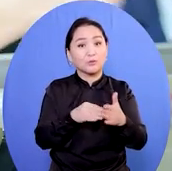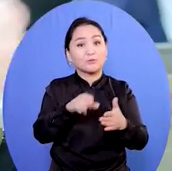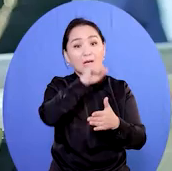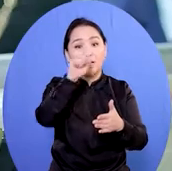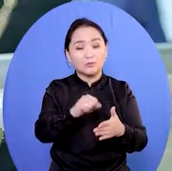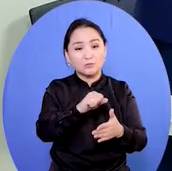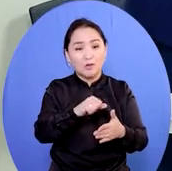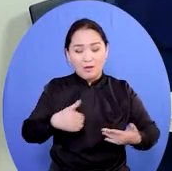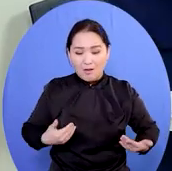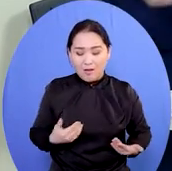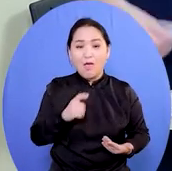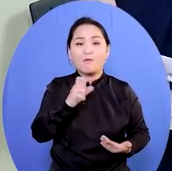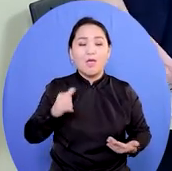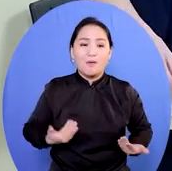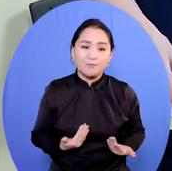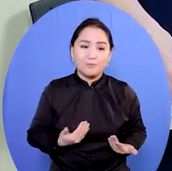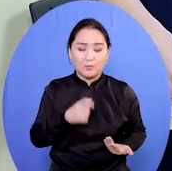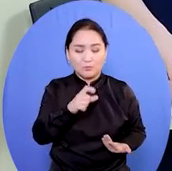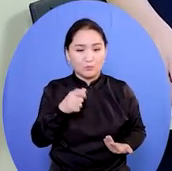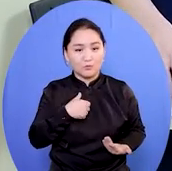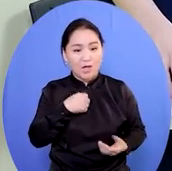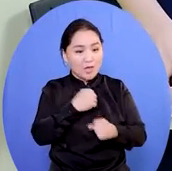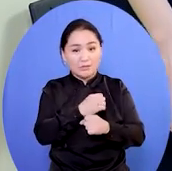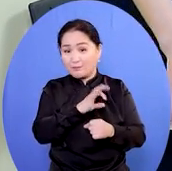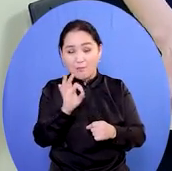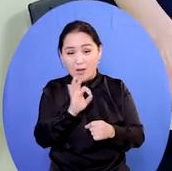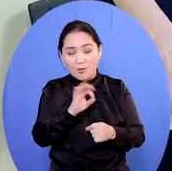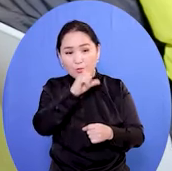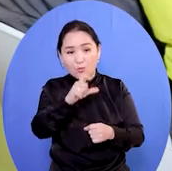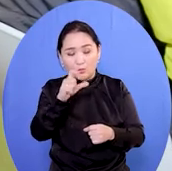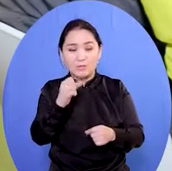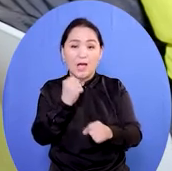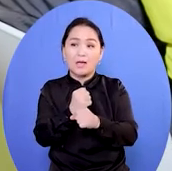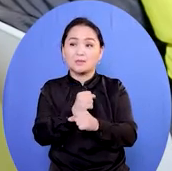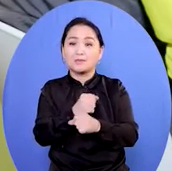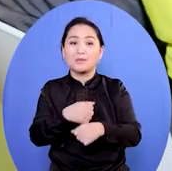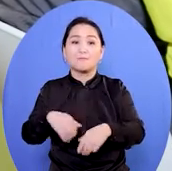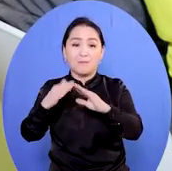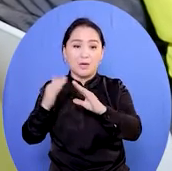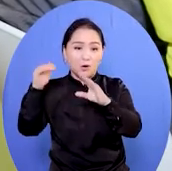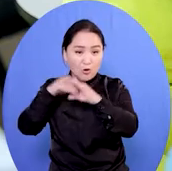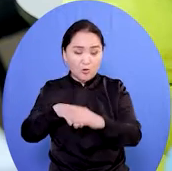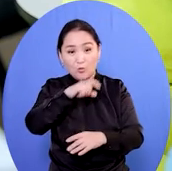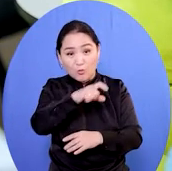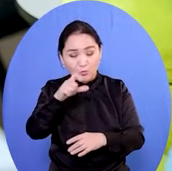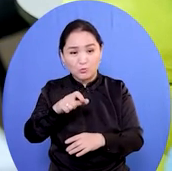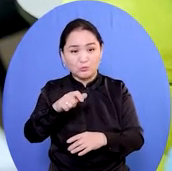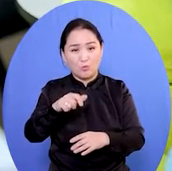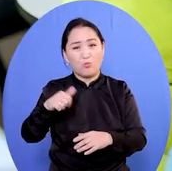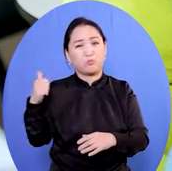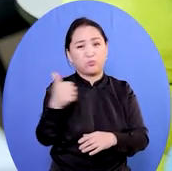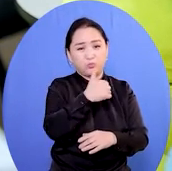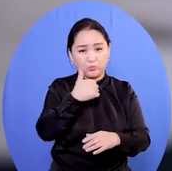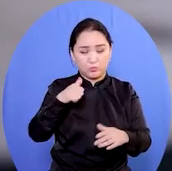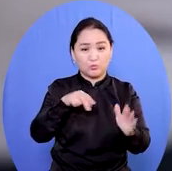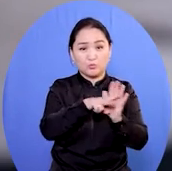асуудалтай, хэвийн аж төрөх боломжгүй иргэнд ажилгүй хөдөлмөр эрхлэх хүсэлтэй ажлын байр бий болгох зорилготой хэн бүхэнд хүрч